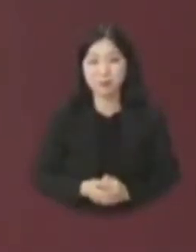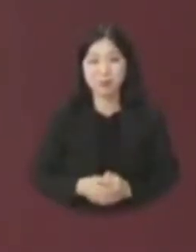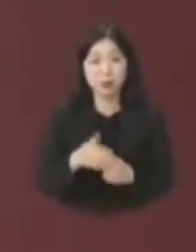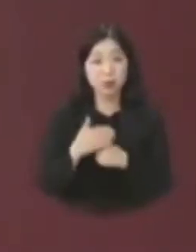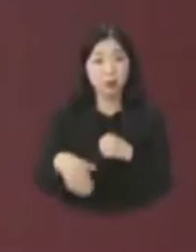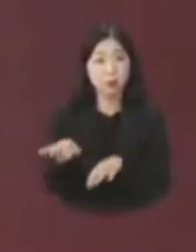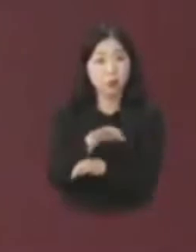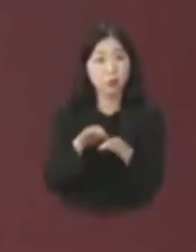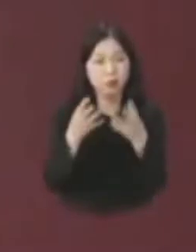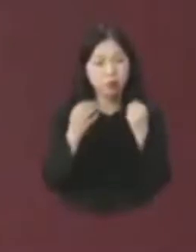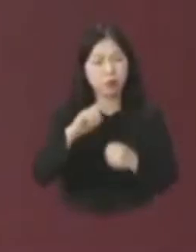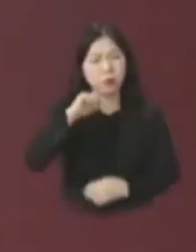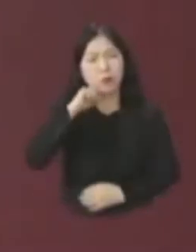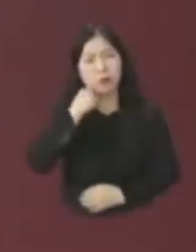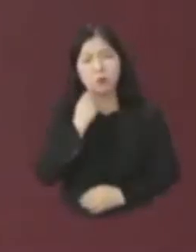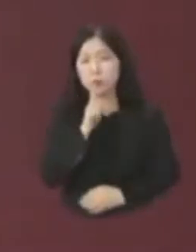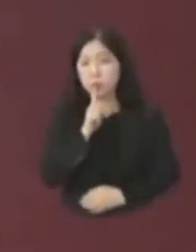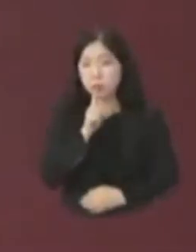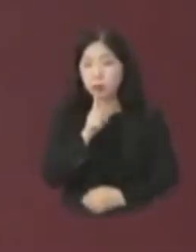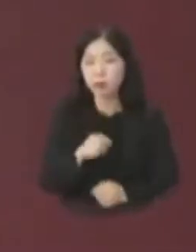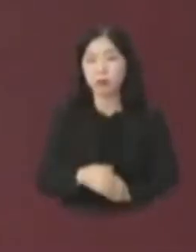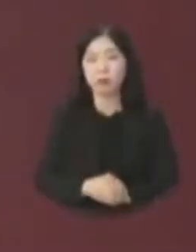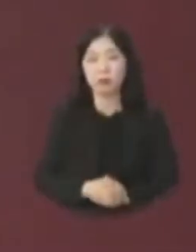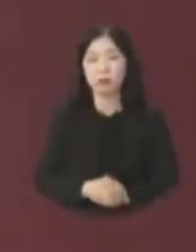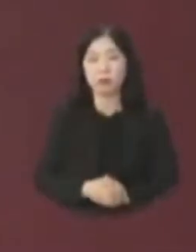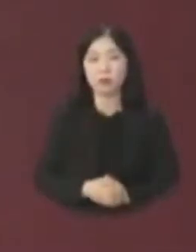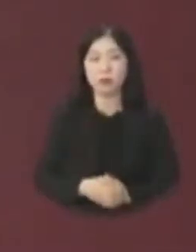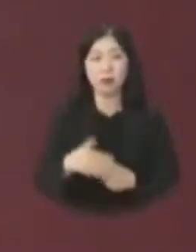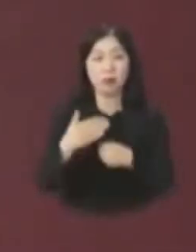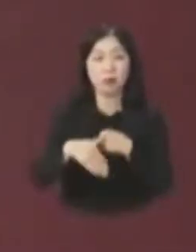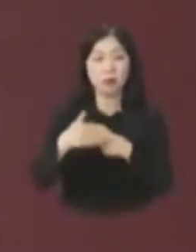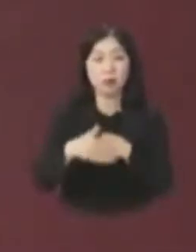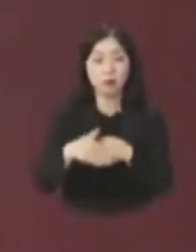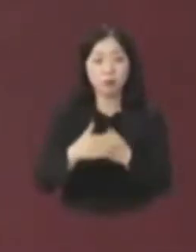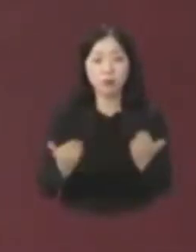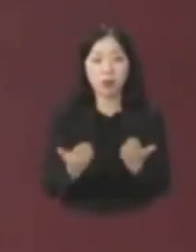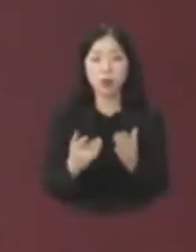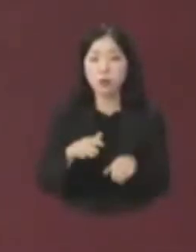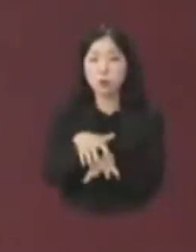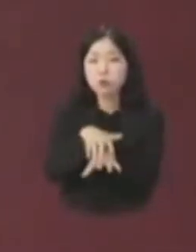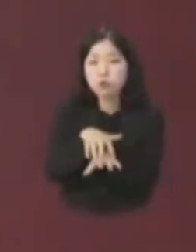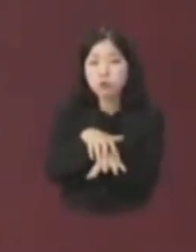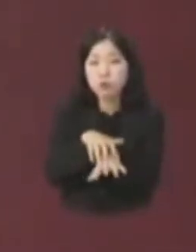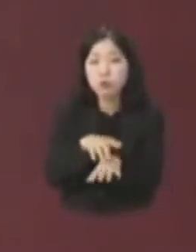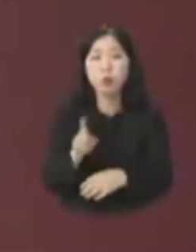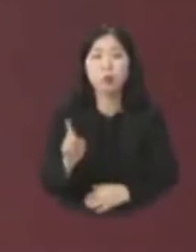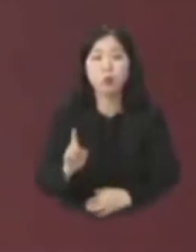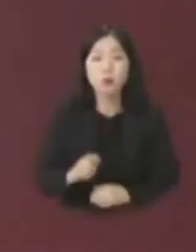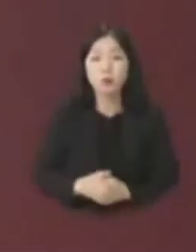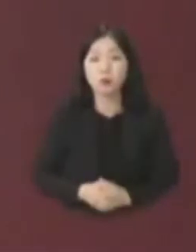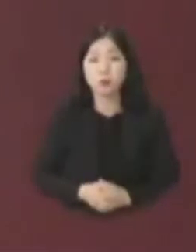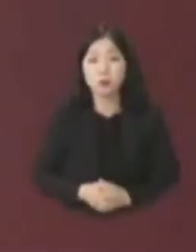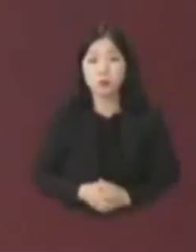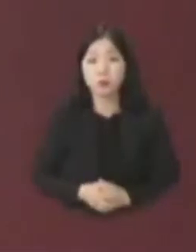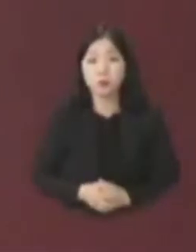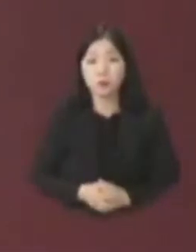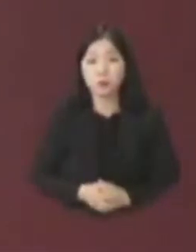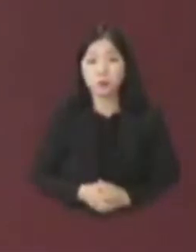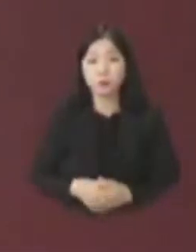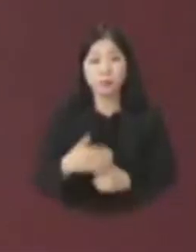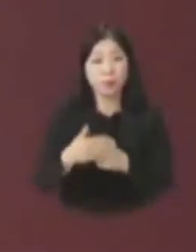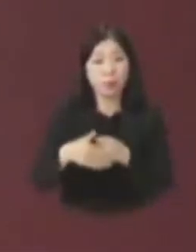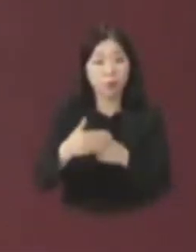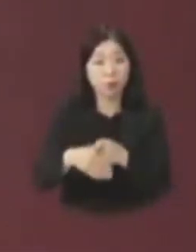대구 경제가 많이 어렵다고들 하지 않습니까? 대구의 산업 구조가 어떻다고 생각하십니까?